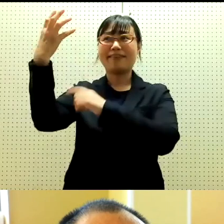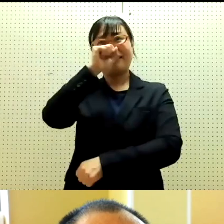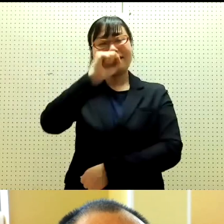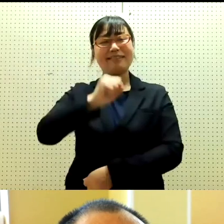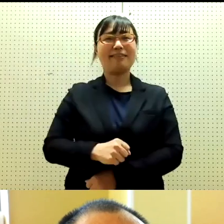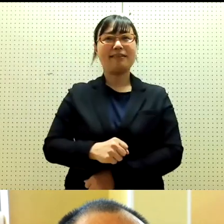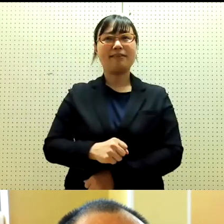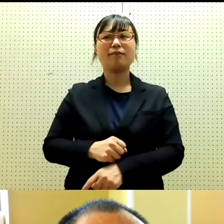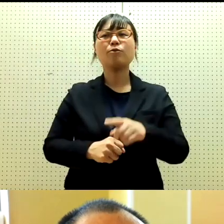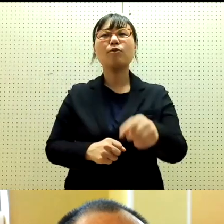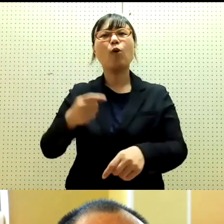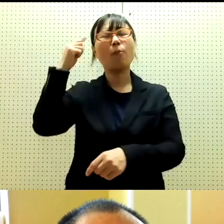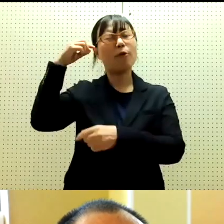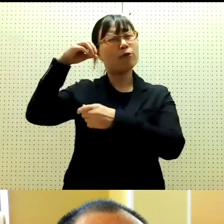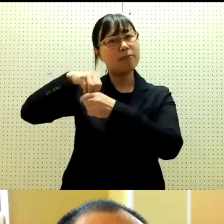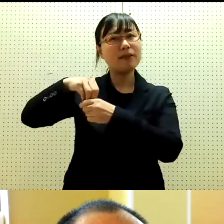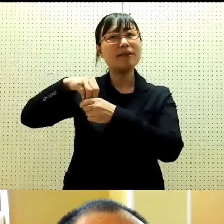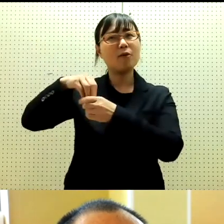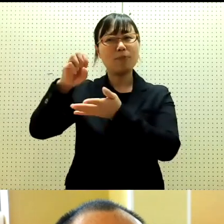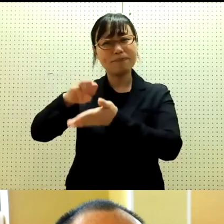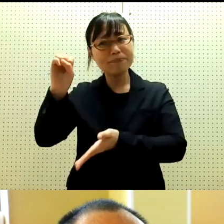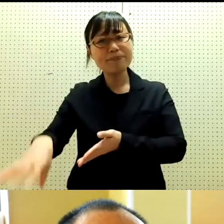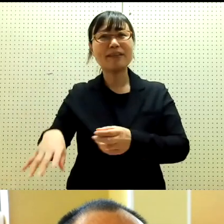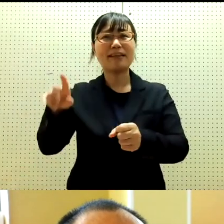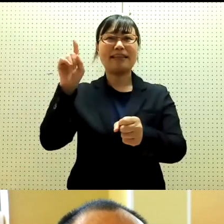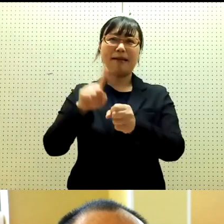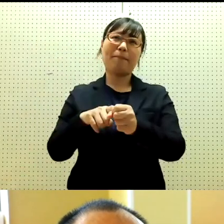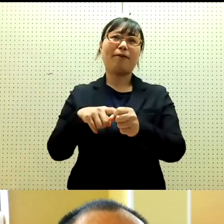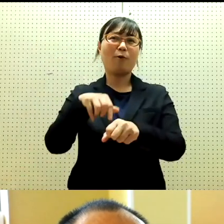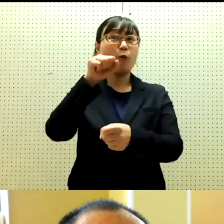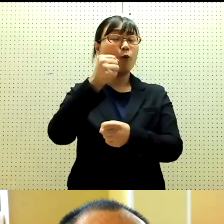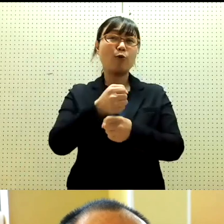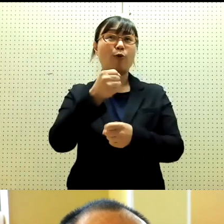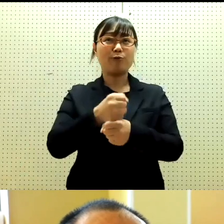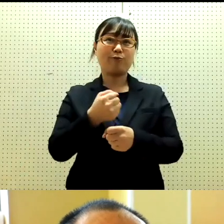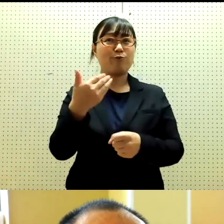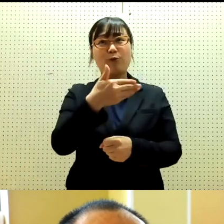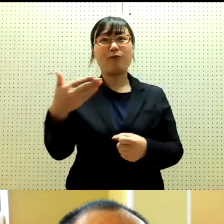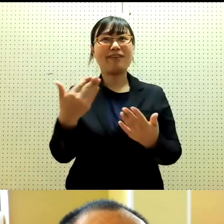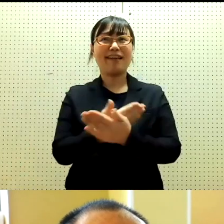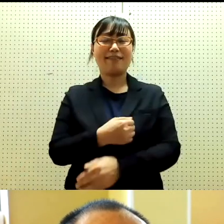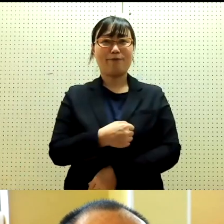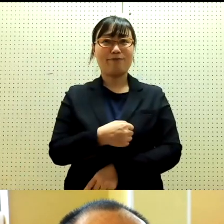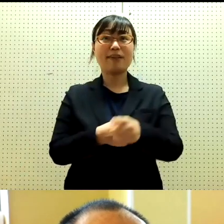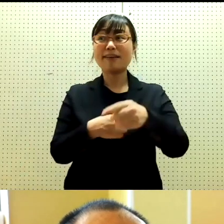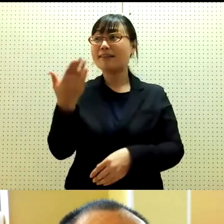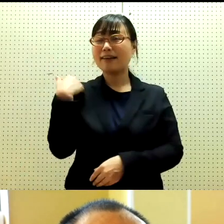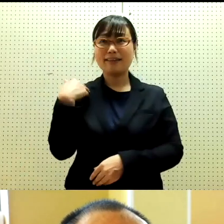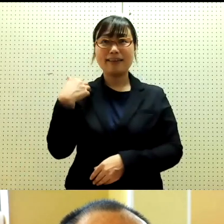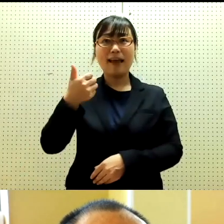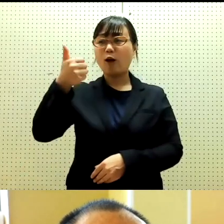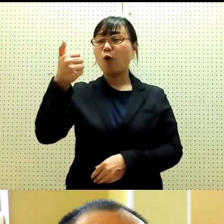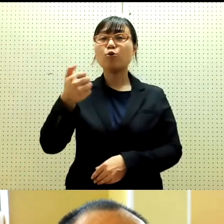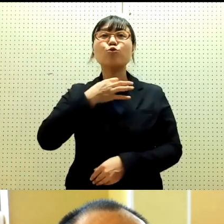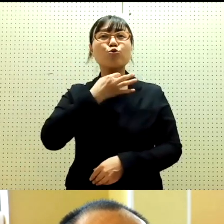ための道具になり始めてるのかな。 うん、 例えば50音で打ったりとか音声で入れたり